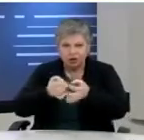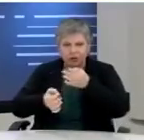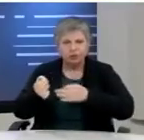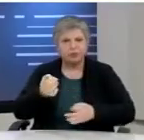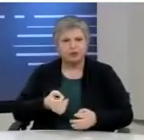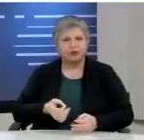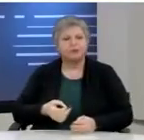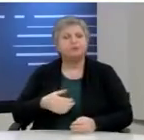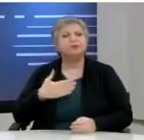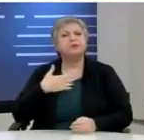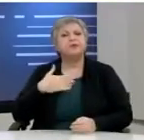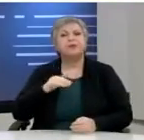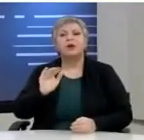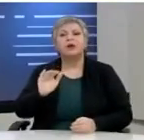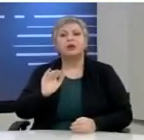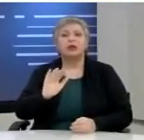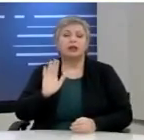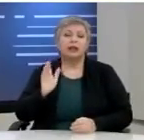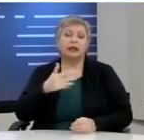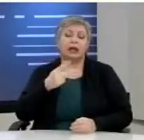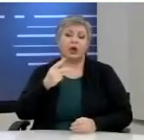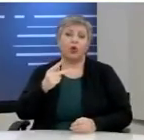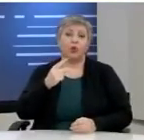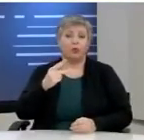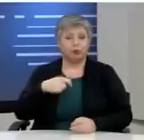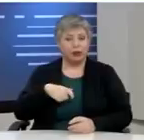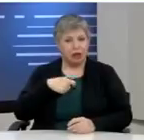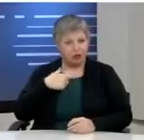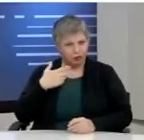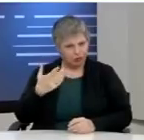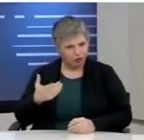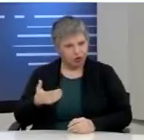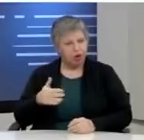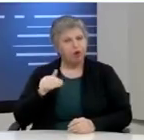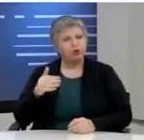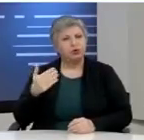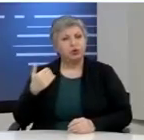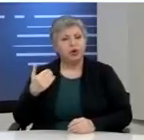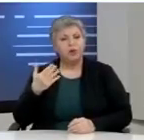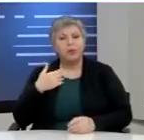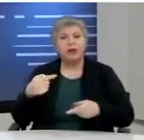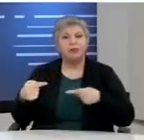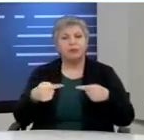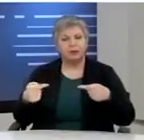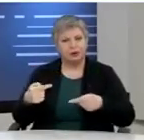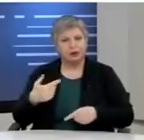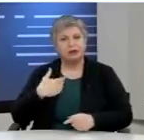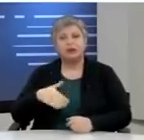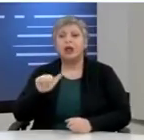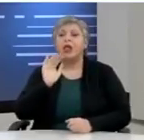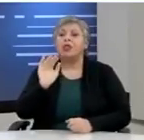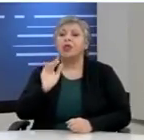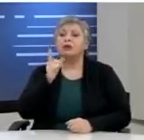Κουμουτσάκο, όταν δεν είχε ανοίξει κόντρα για λόγους μικροπολιτικής αντιπαράθεσης ακόμα και θέλατε να απευθυνθείτε στον κύριο Καμένο για να του κάνετε